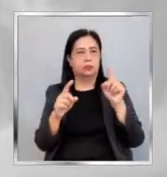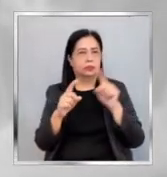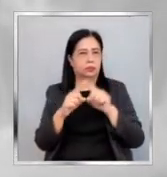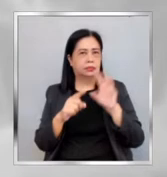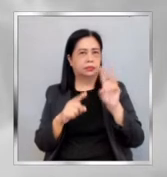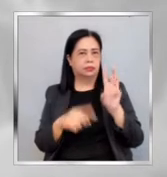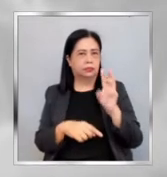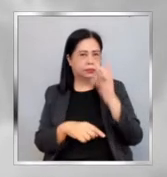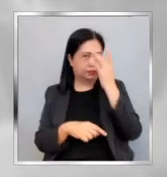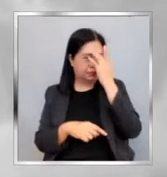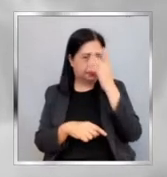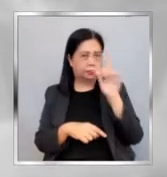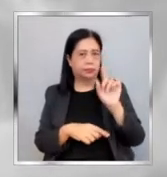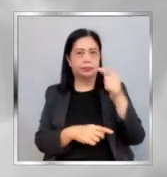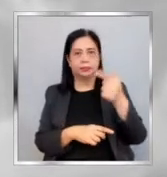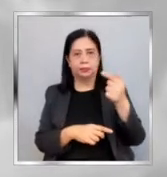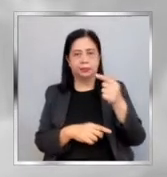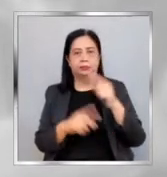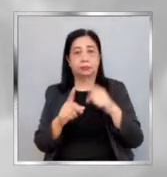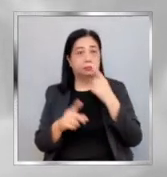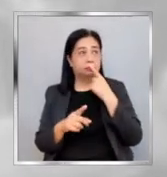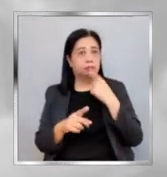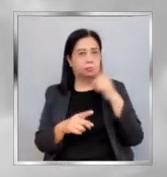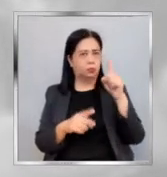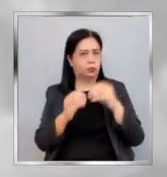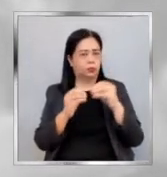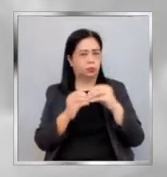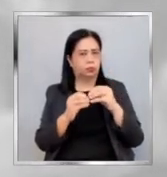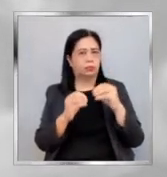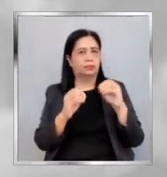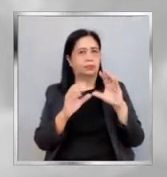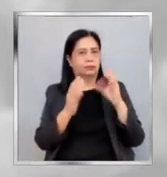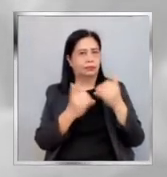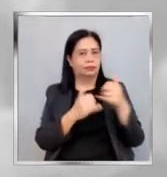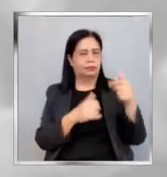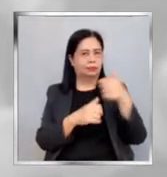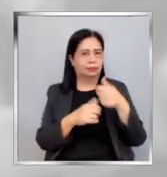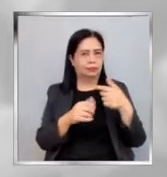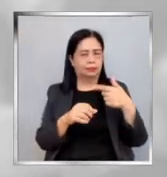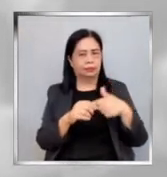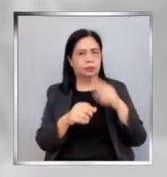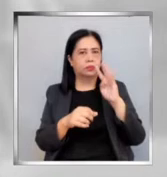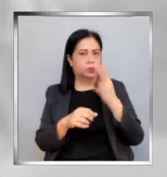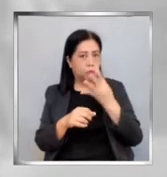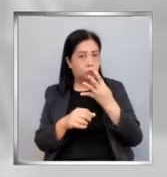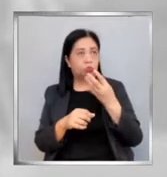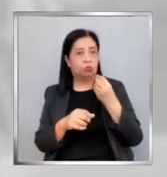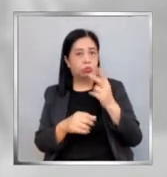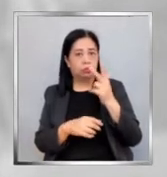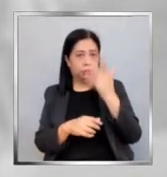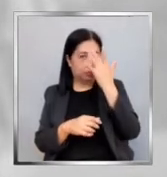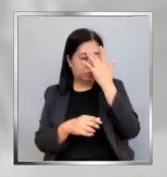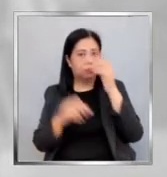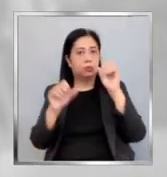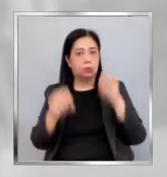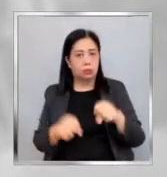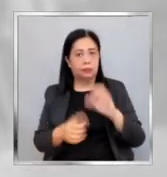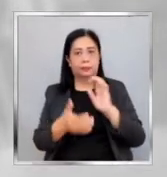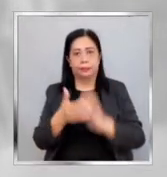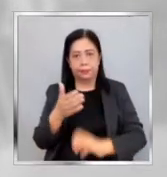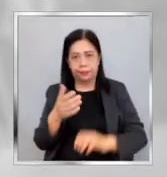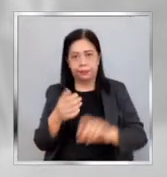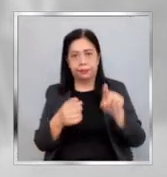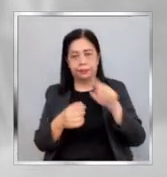centavos ang gasolina. Pero sabi ng isa pang oil industry source, hanggang 4 pesos at 30 centavos ang posibleng bawas presyo sa